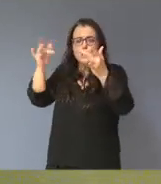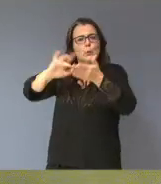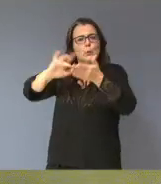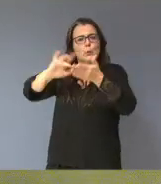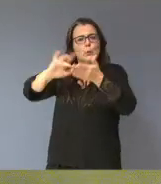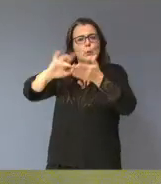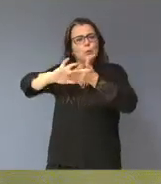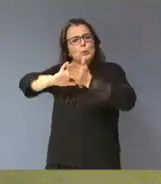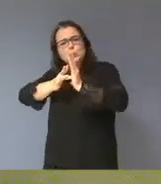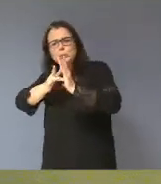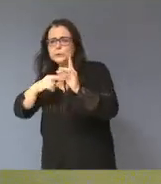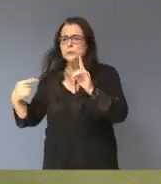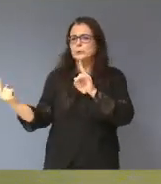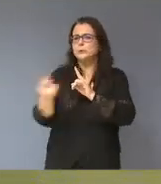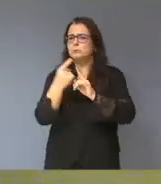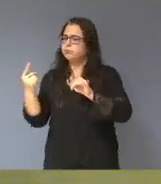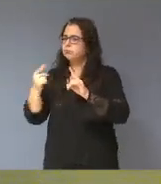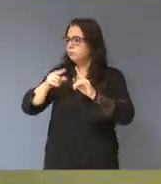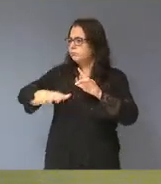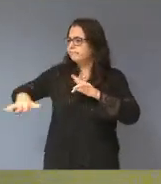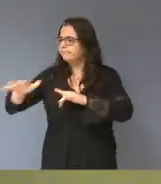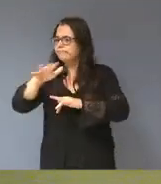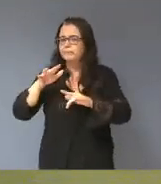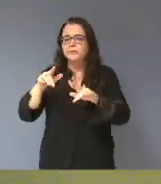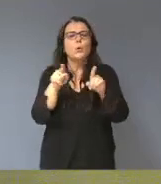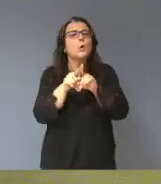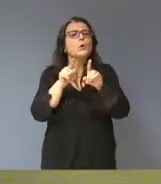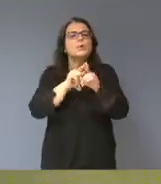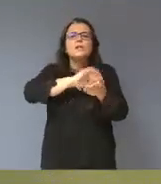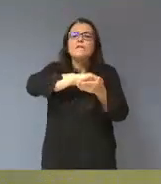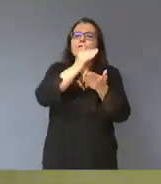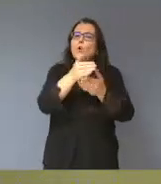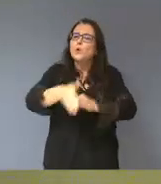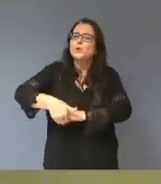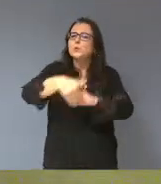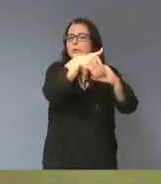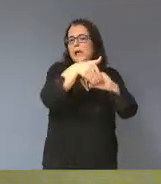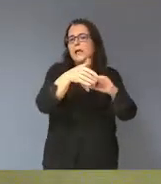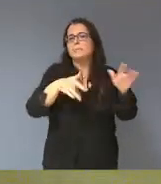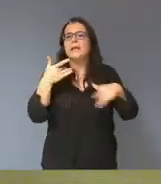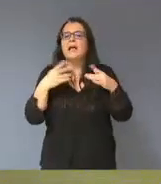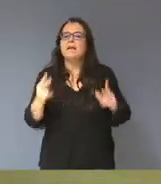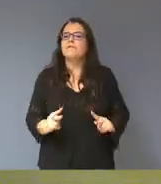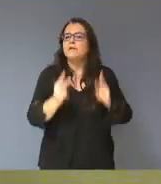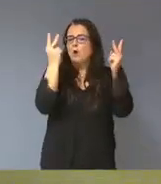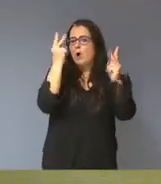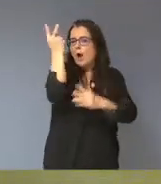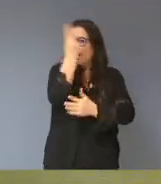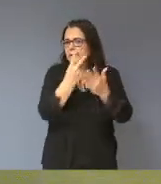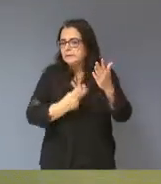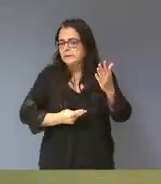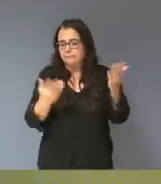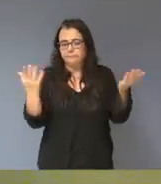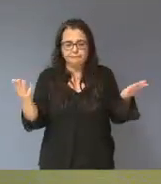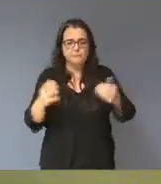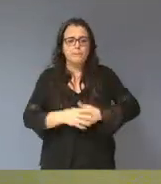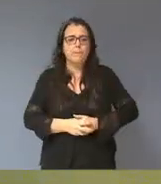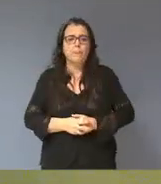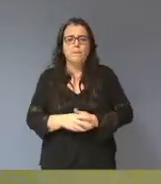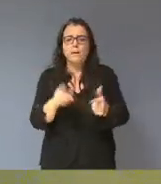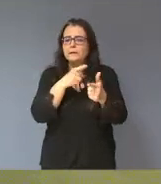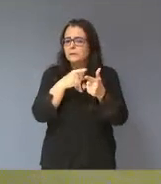faire suite à la mise en place du fonds de soutien pour le spectacle vivant et les arts plastiques, les présentes délibérations ont pour objet de